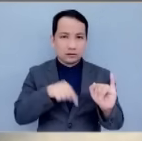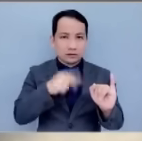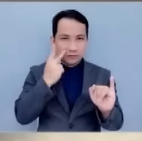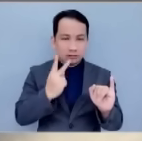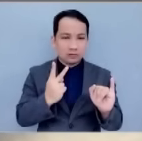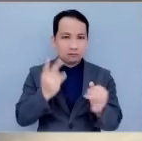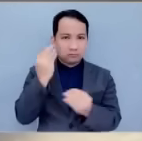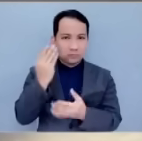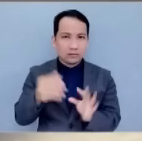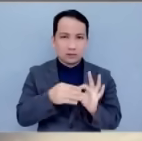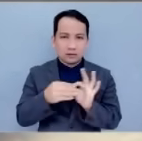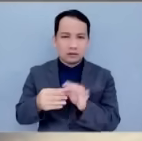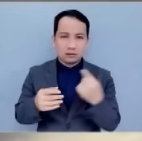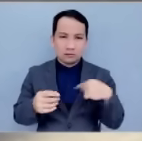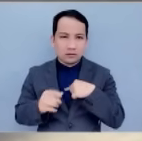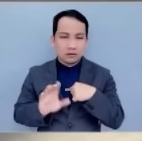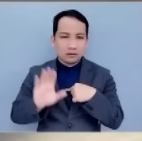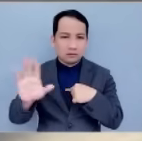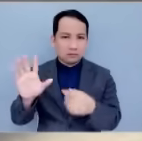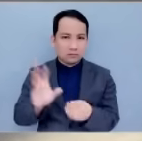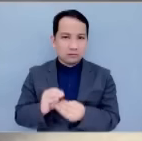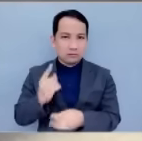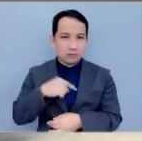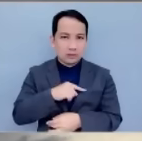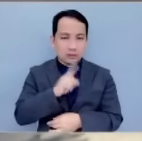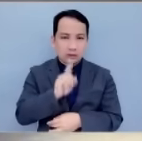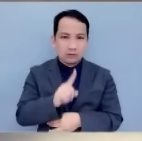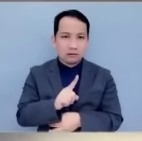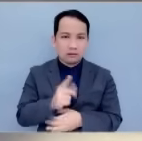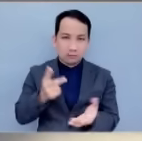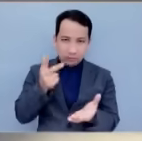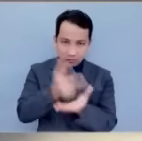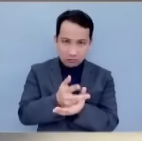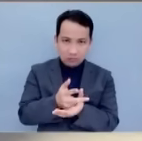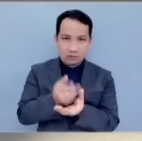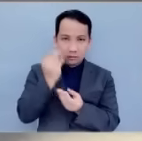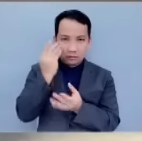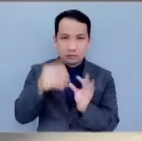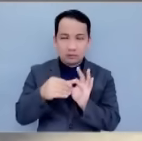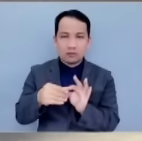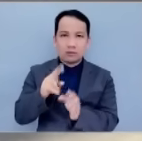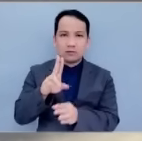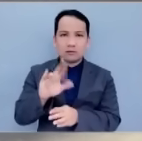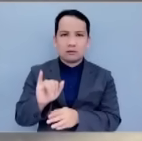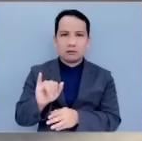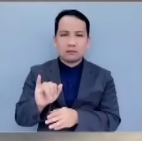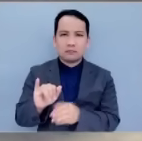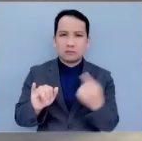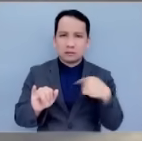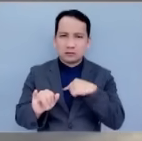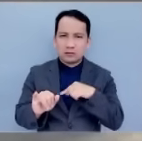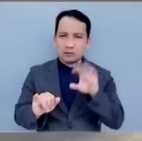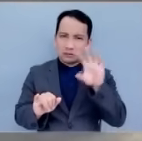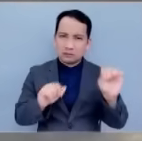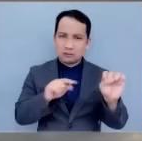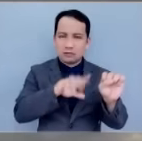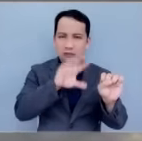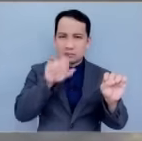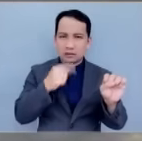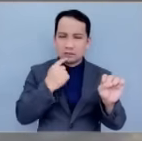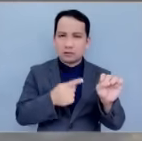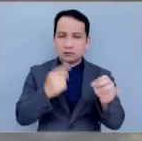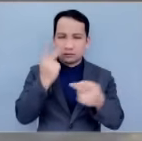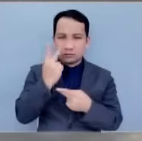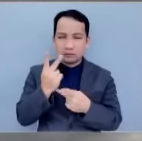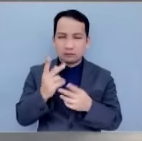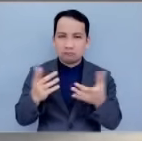ng mga bahagi ng katawan ng tao. Nakaparada ito sa labas ng opisina ng NBI Bacolod. Hinala ng ahensya, isang malaking